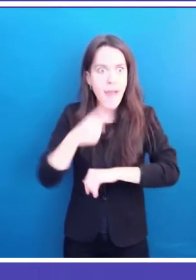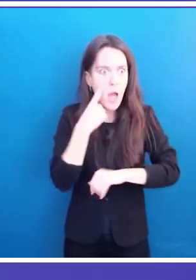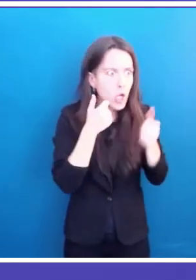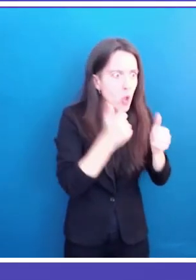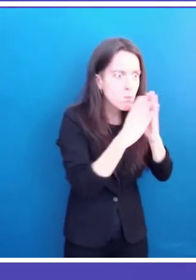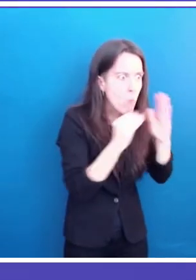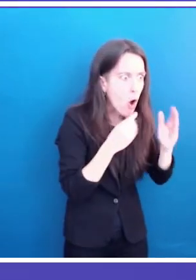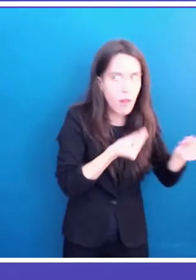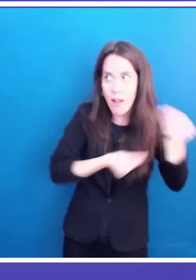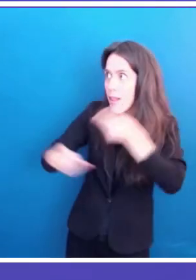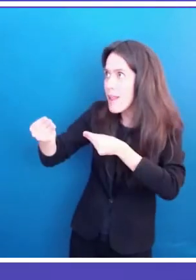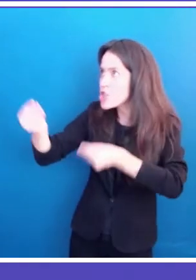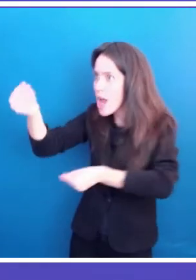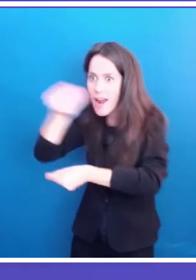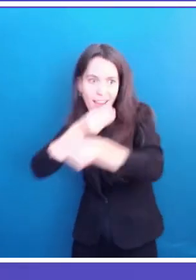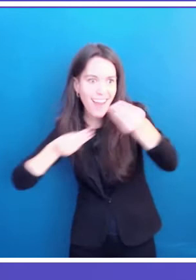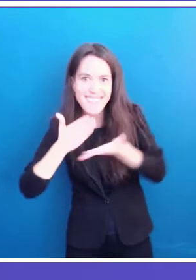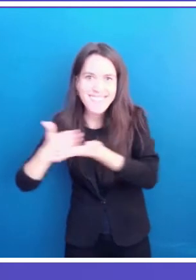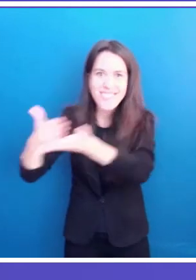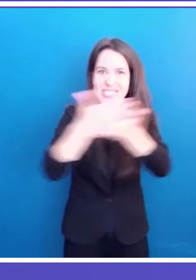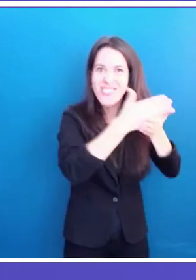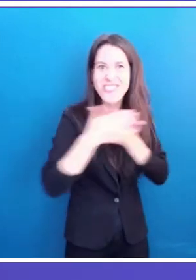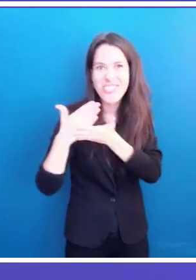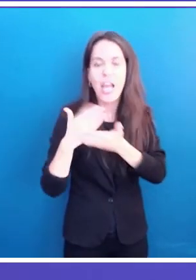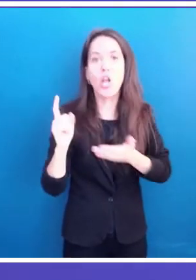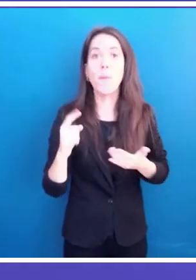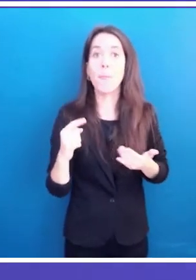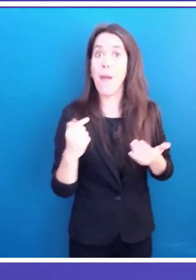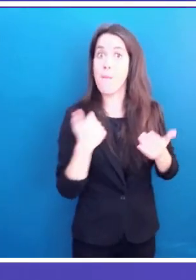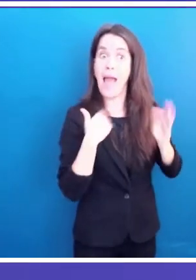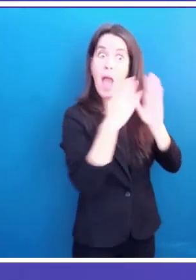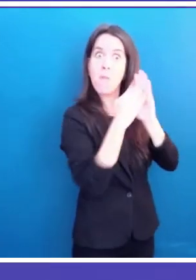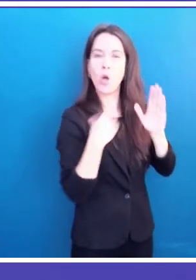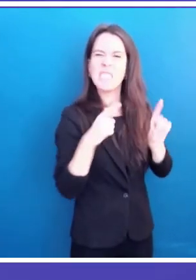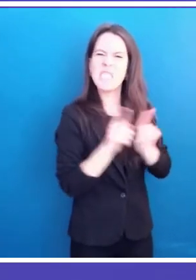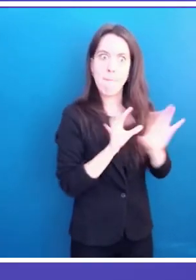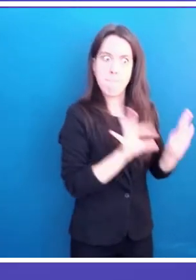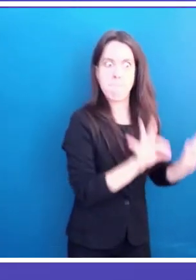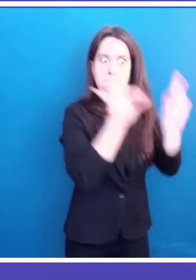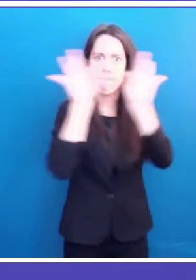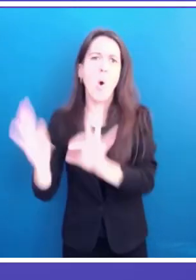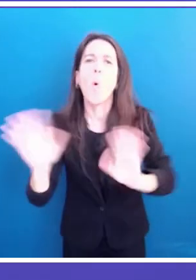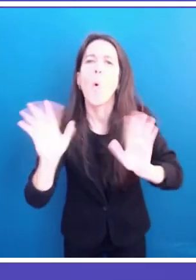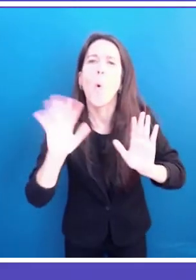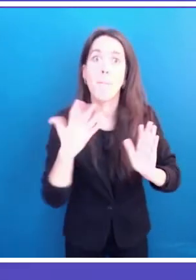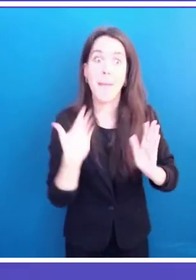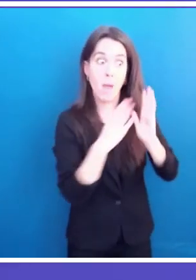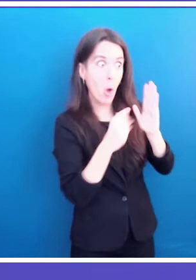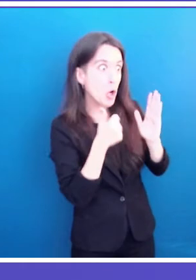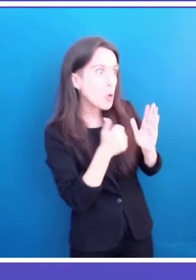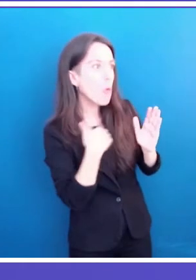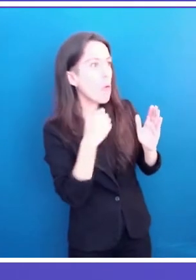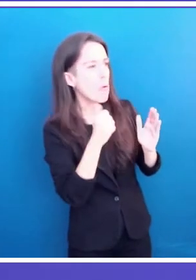عن استيراد نموذج، بل عن أن نستوحي من هذا النموذج لكي نكيفه لإحتياجات الناس